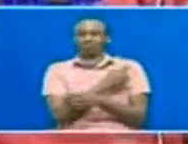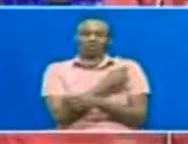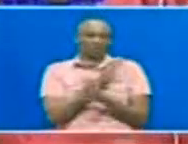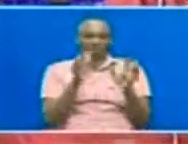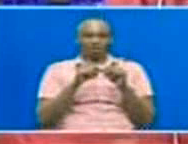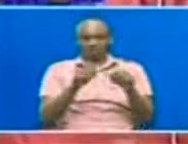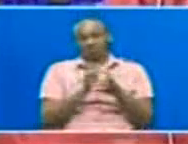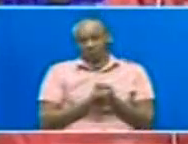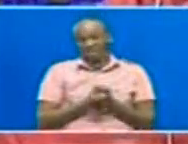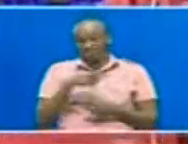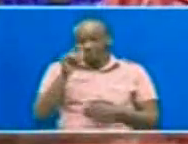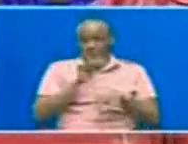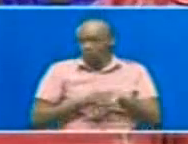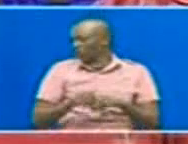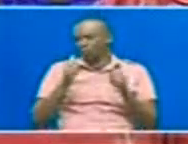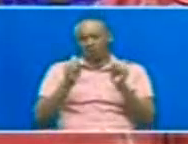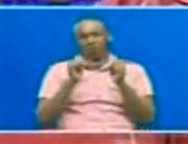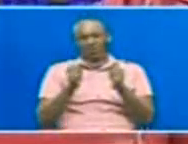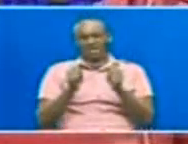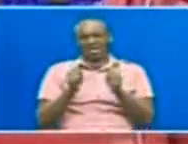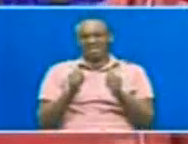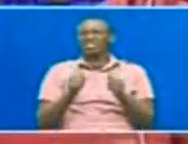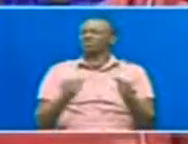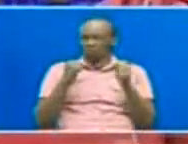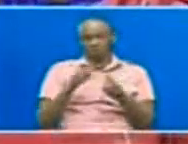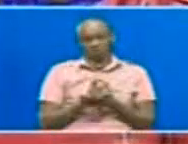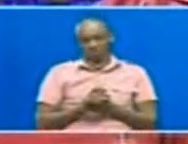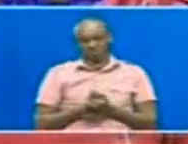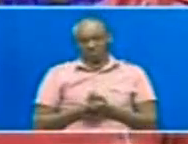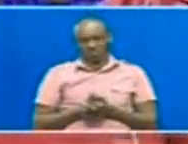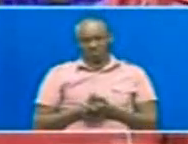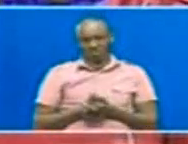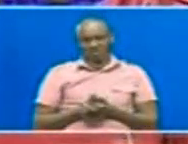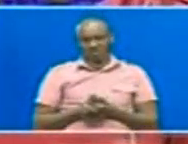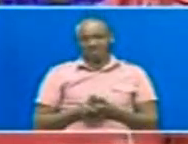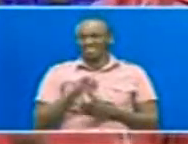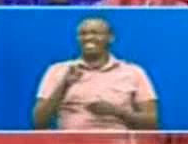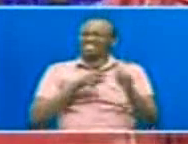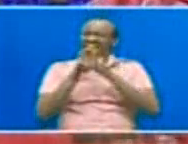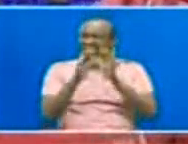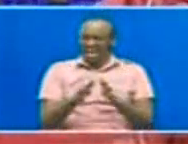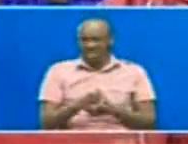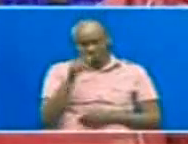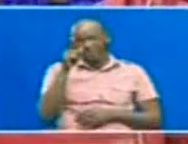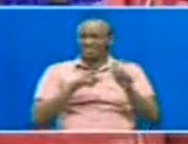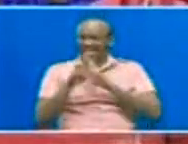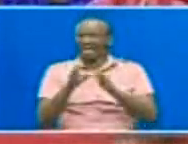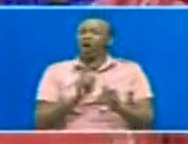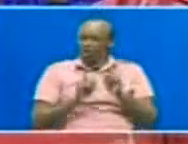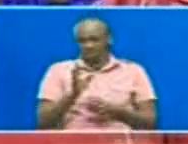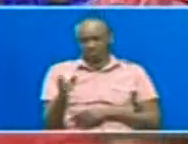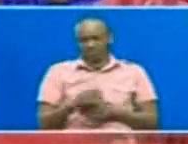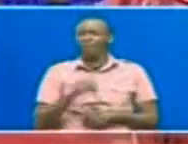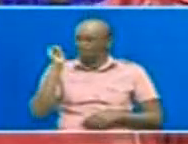yes. You know, aliumia. But he was good. He was, Masiga was good. How and you must striker. Mtu akisema striker ni striker. Yeah.